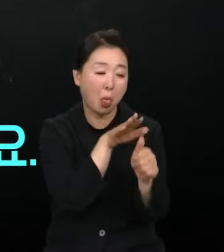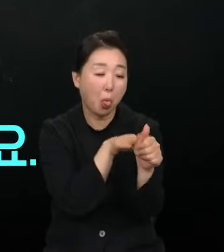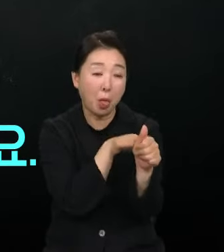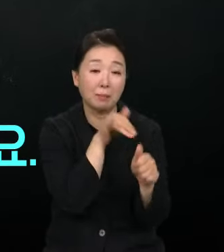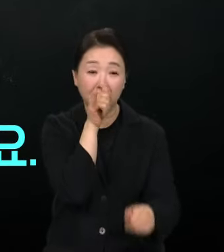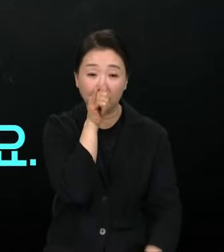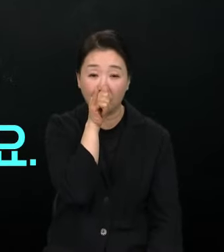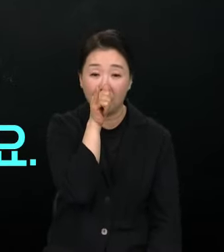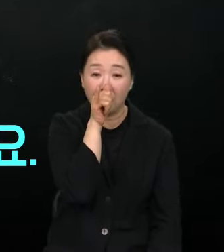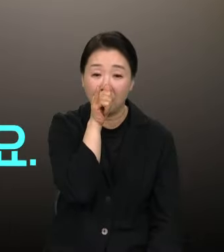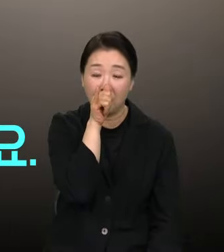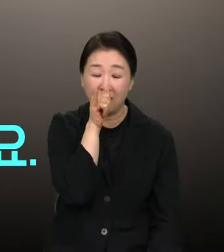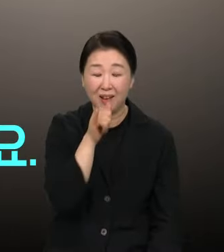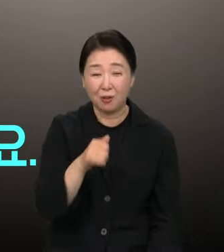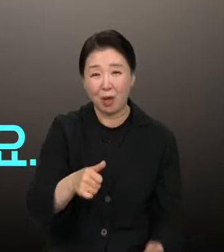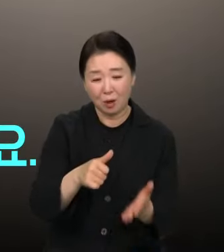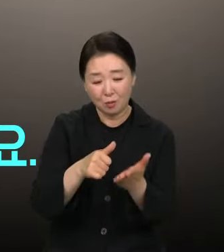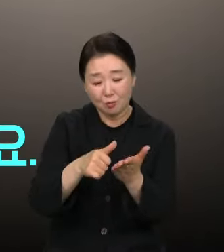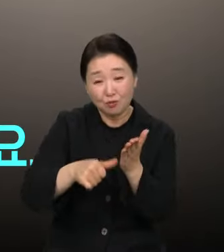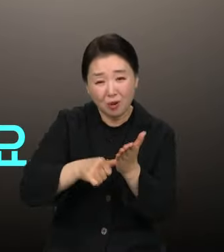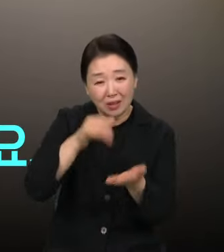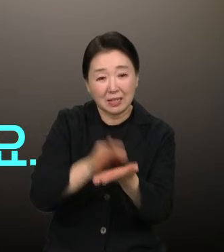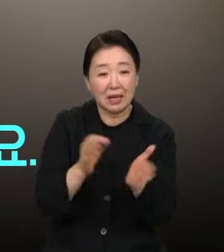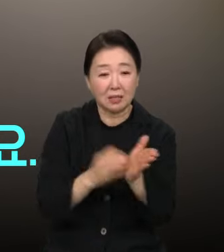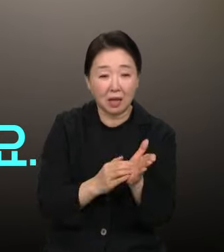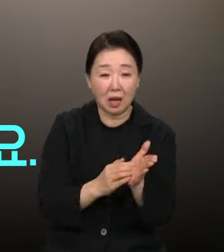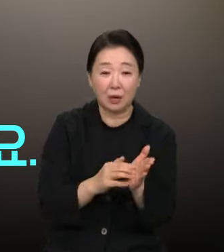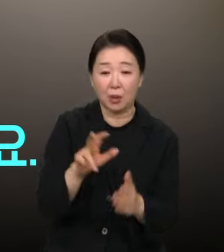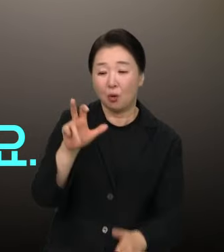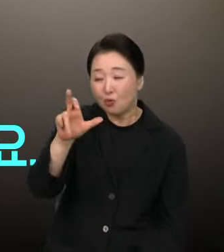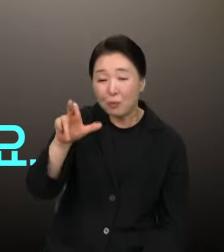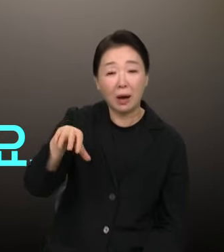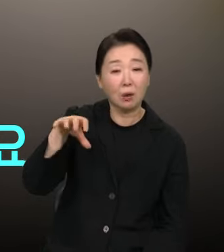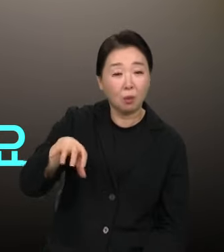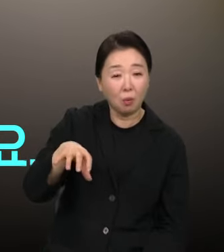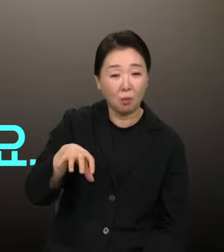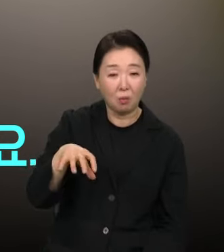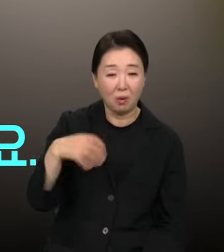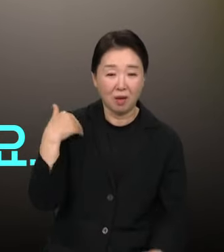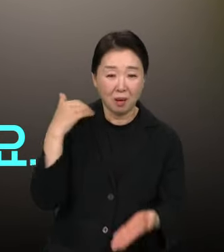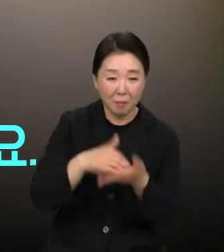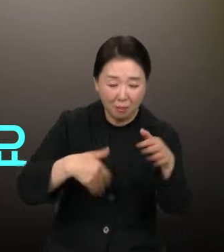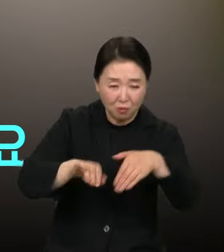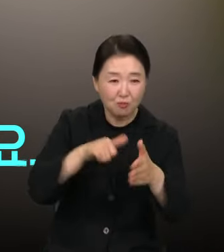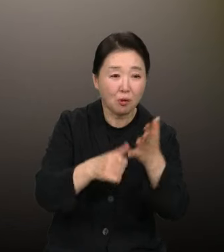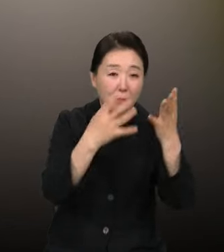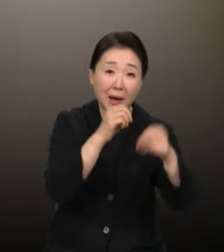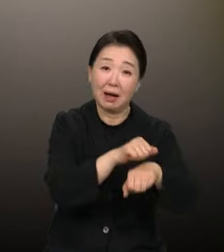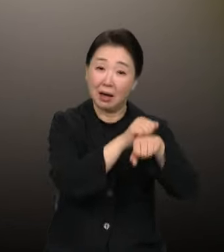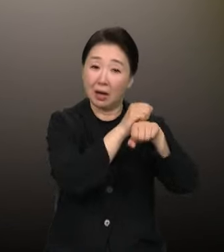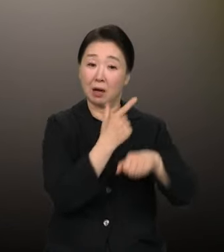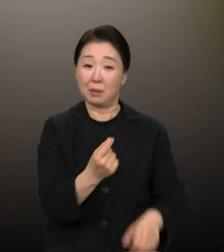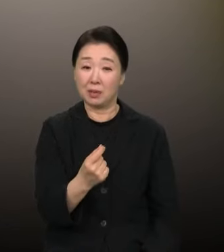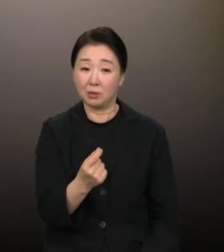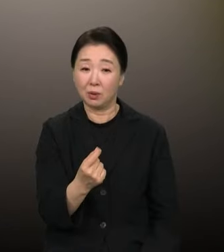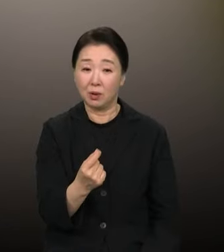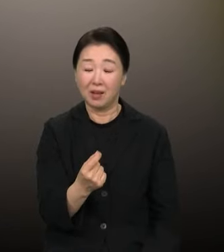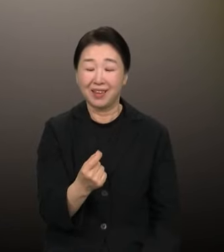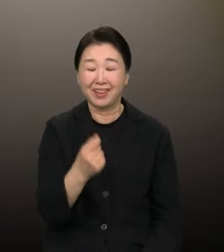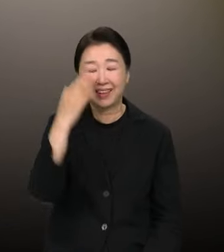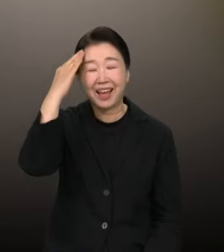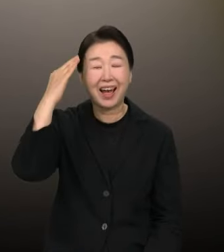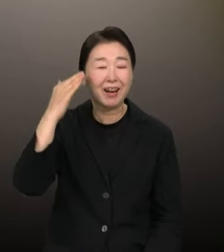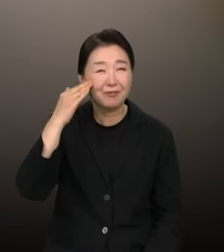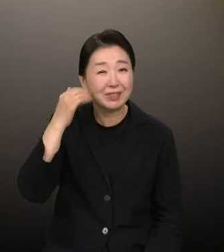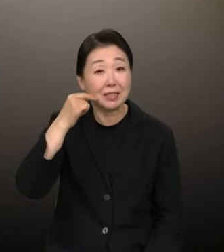땡처리 물건들이 지금 이제 쿠 같은데서 반풍 물건이 되게 많잖아요 그래서 한 풍을